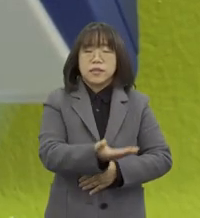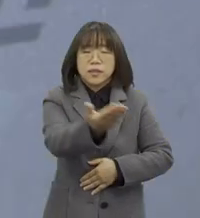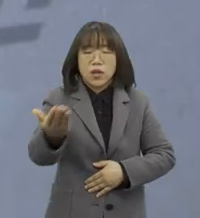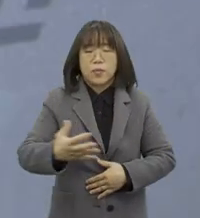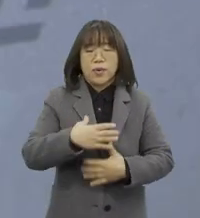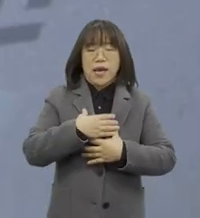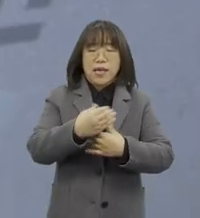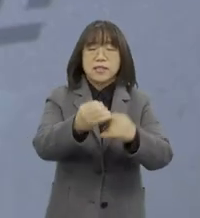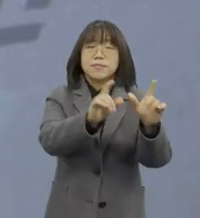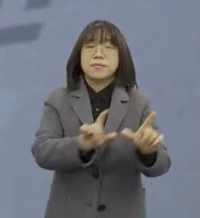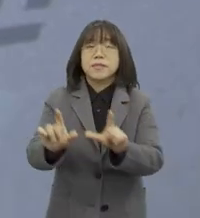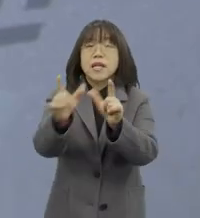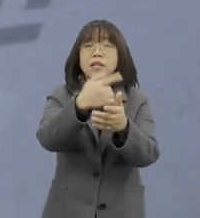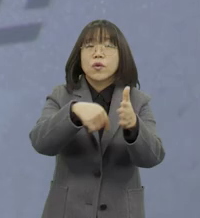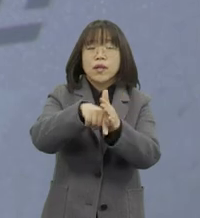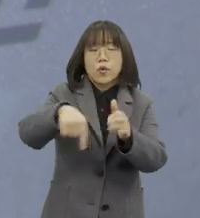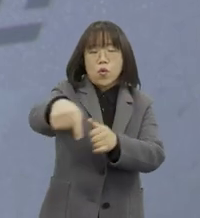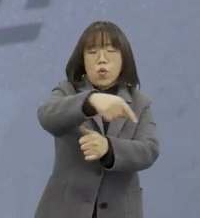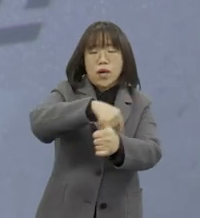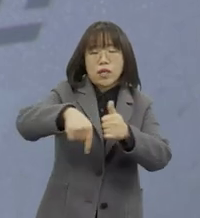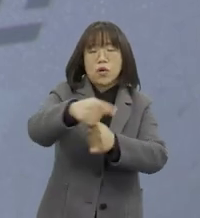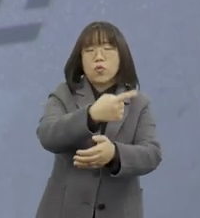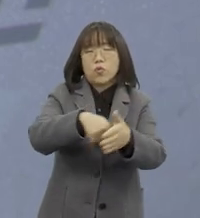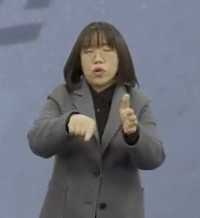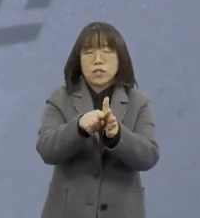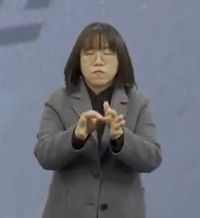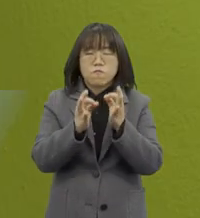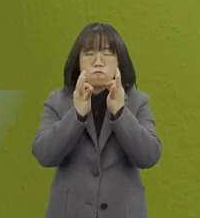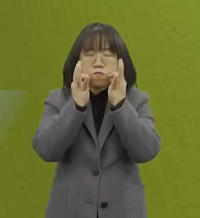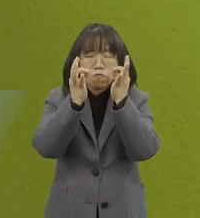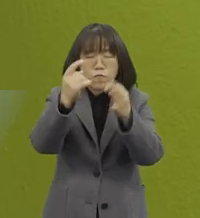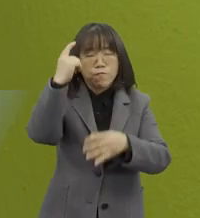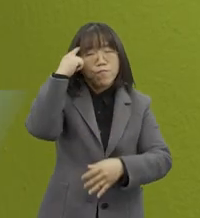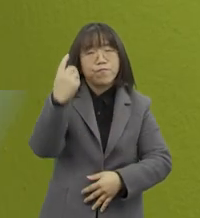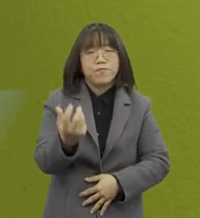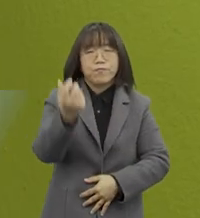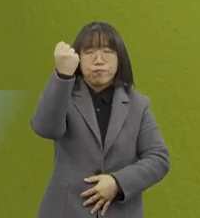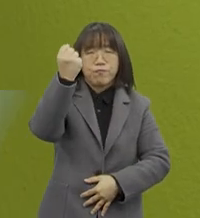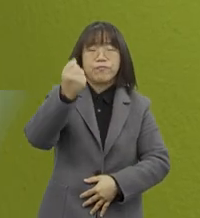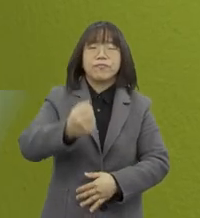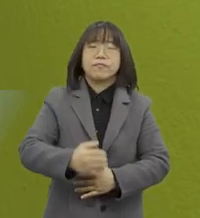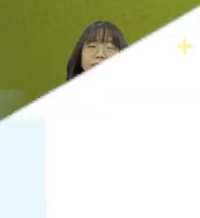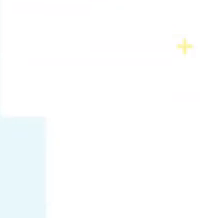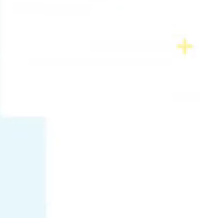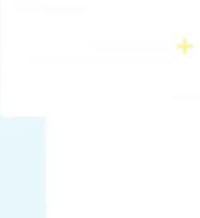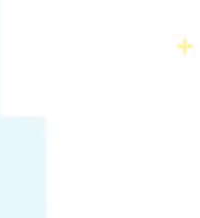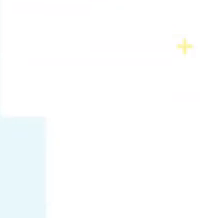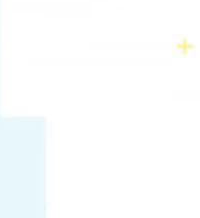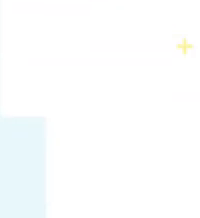국민들이 안심하고 생활할 수 있는 환경을 만드는데 최선을 다 한다는 방침입니다